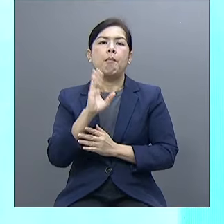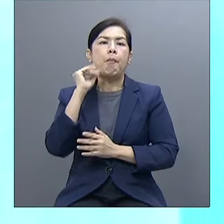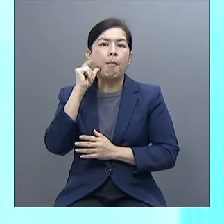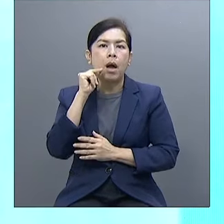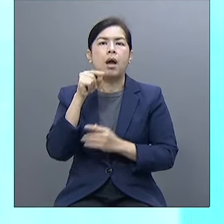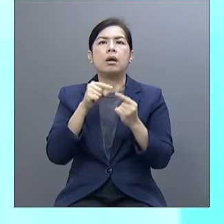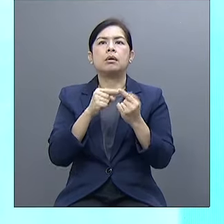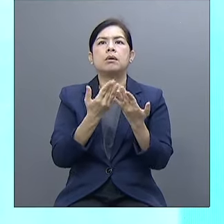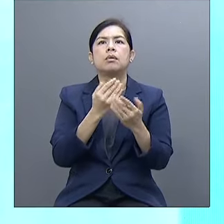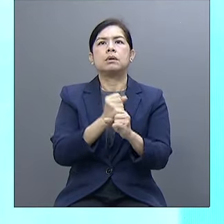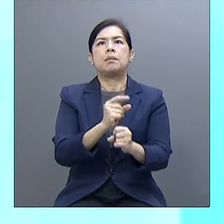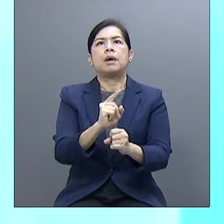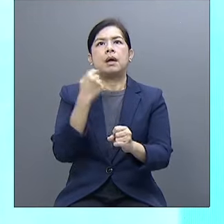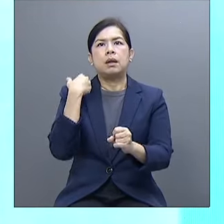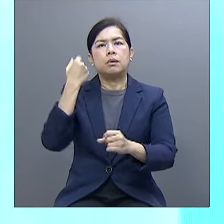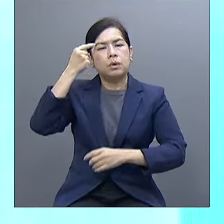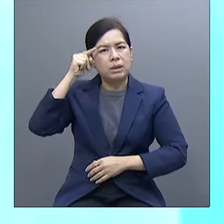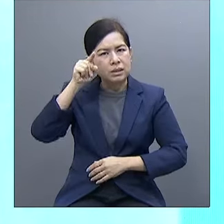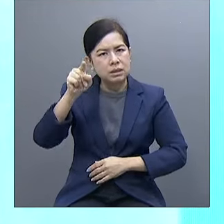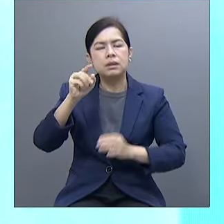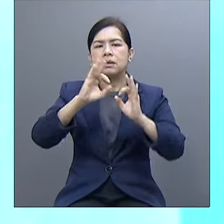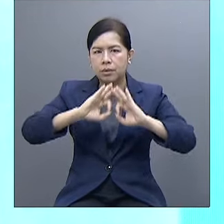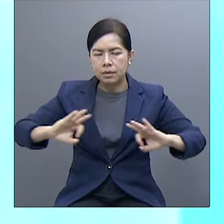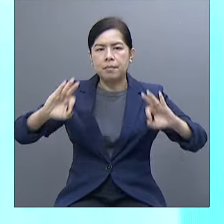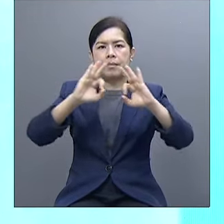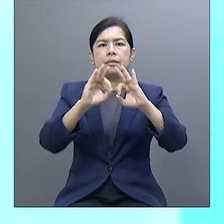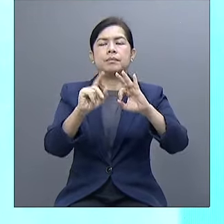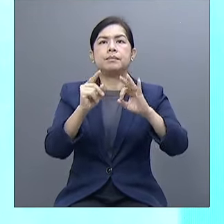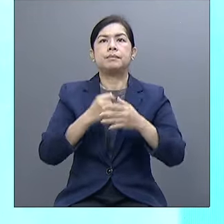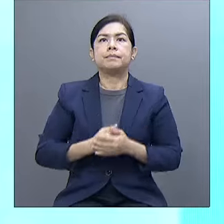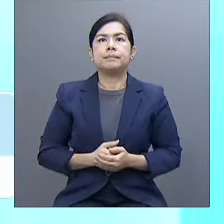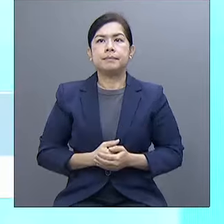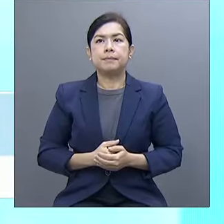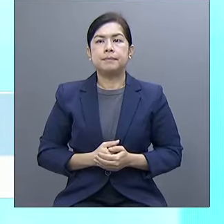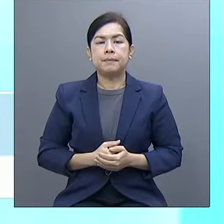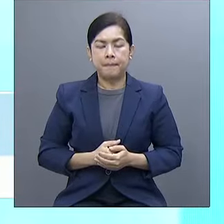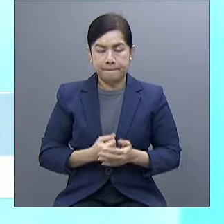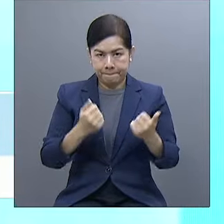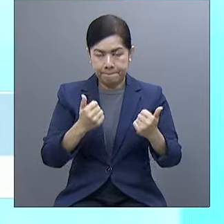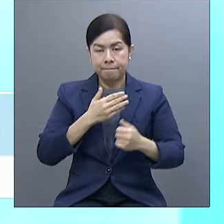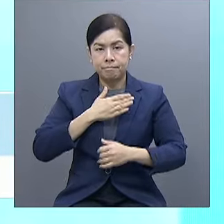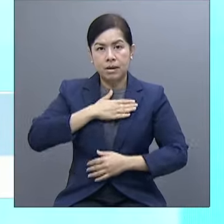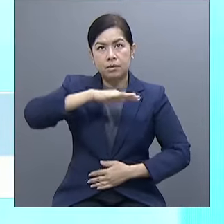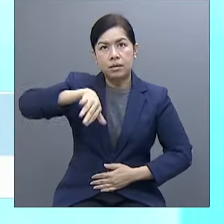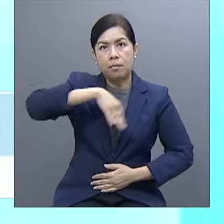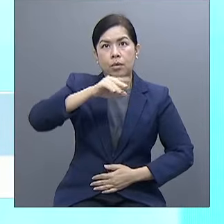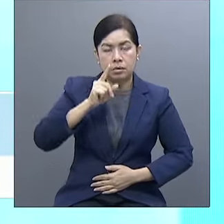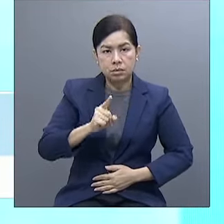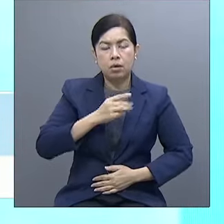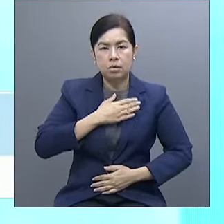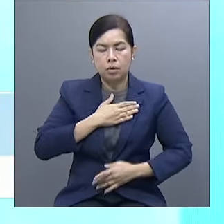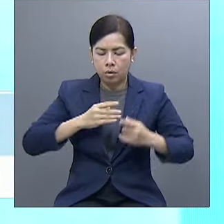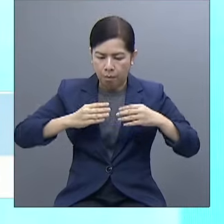เราต้องตระหนักเรื่องอะไรเป็นพิเศษบ้างคะอาจารย์ตอนนี ้คือตอนนี้เราต้องยอมรับว่าทุกคนอยากให้ลูกไปโรงเรีย